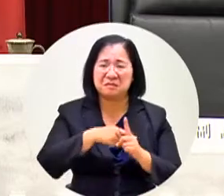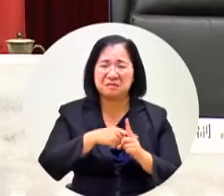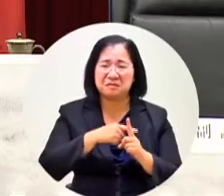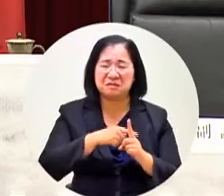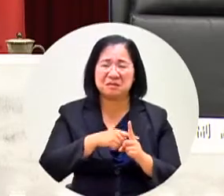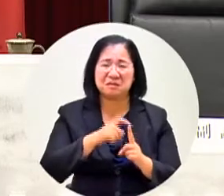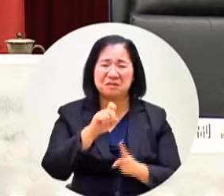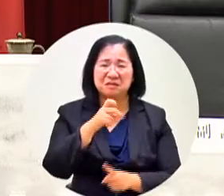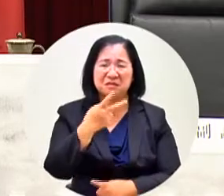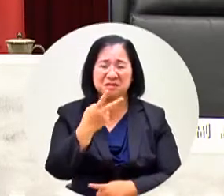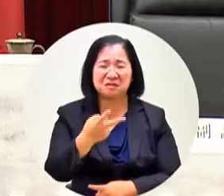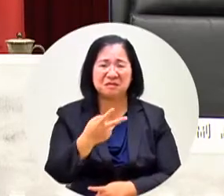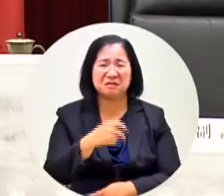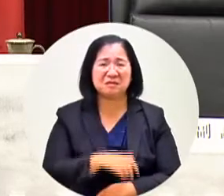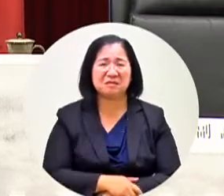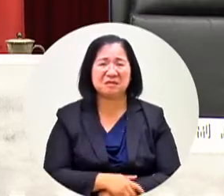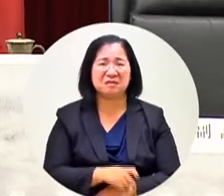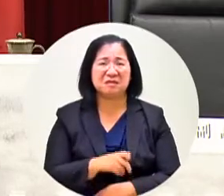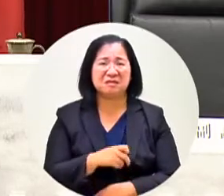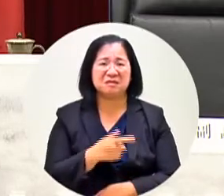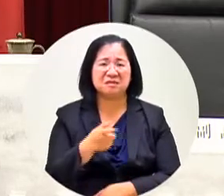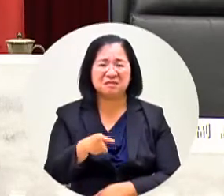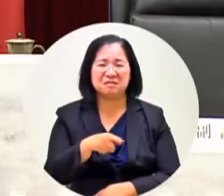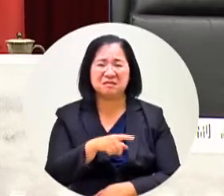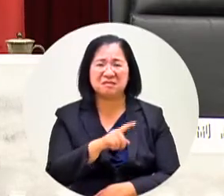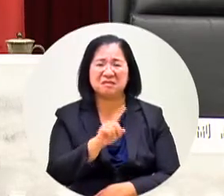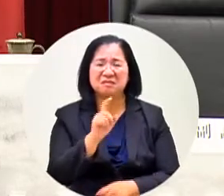事安怎安怎诶？啥物纪晓芙？